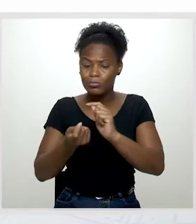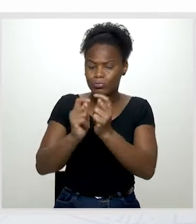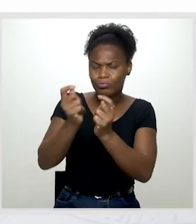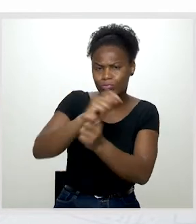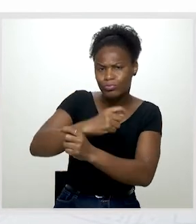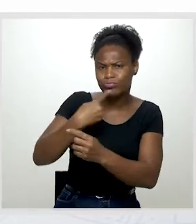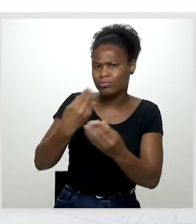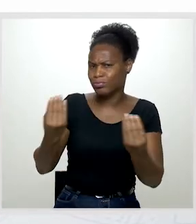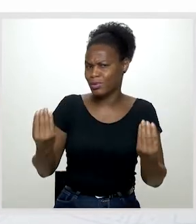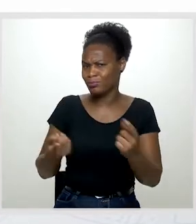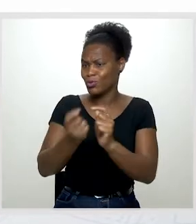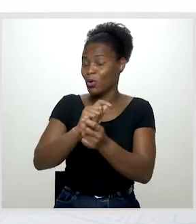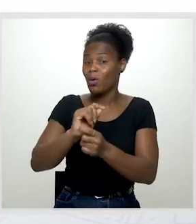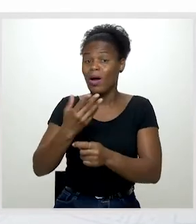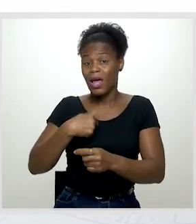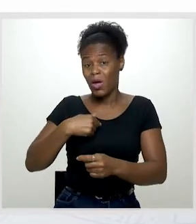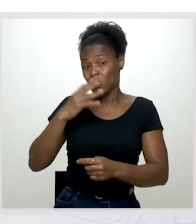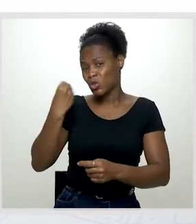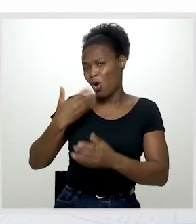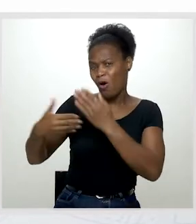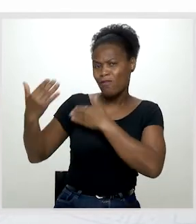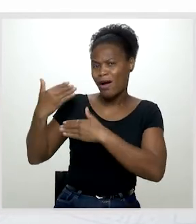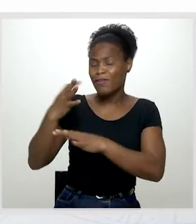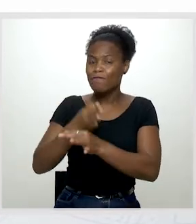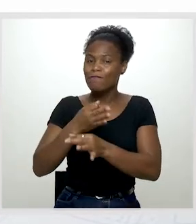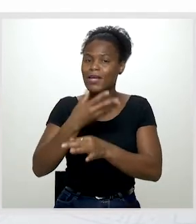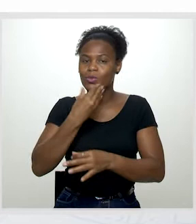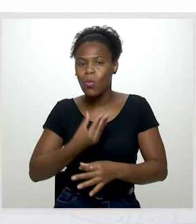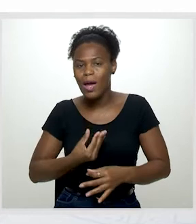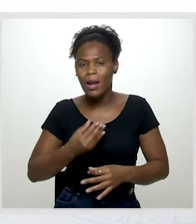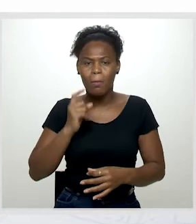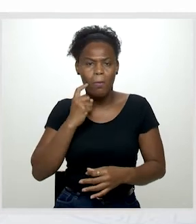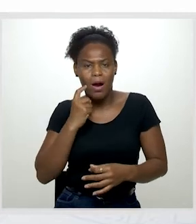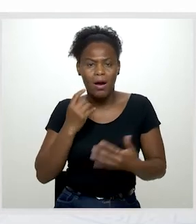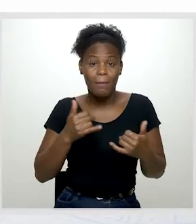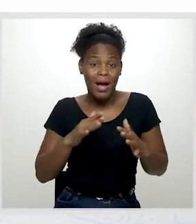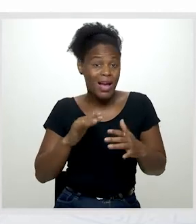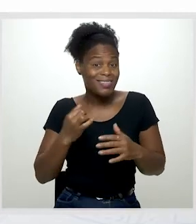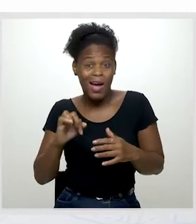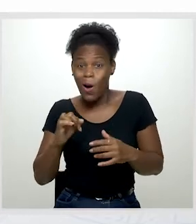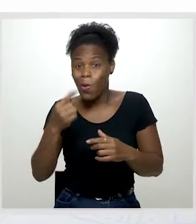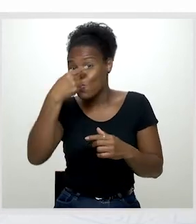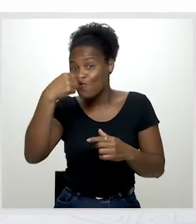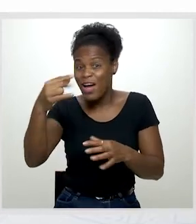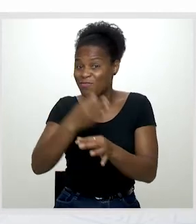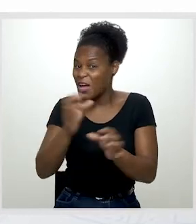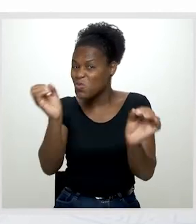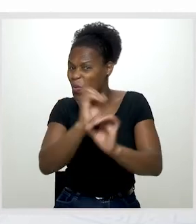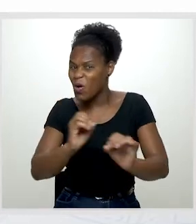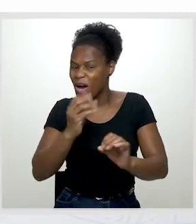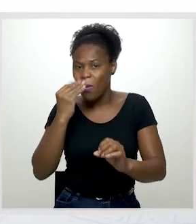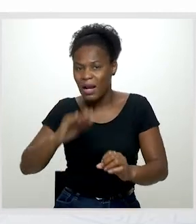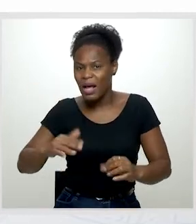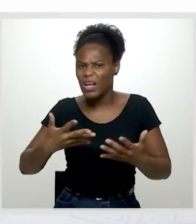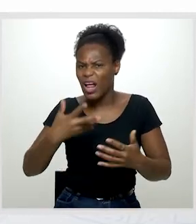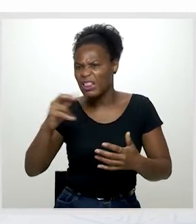beaucoup changé. Quand j'étais jeune, on fêtait Noël, Pâques, mais pas Halloween. Nos